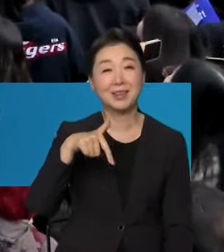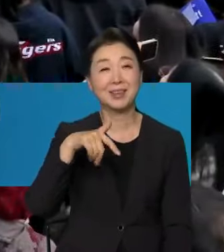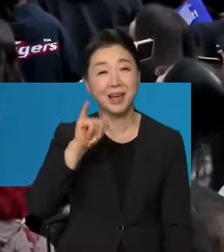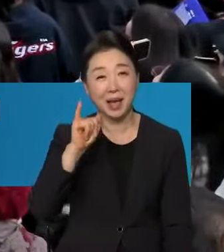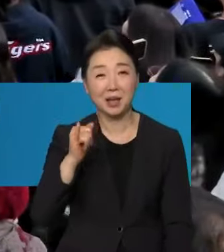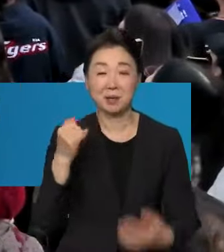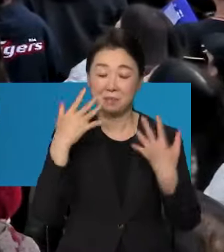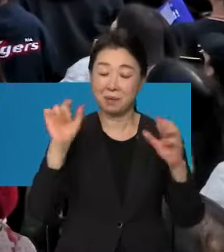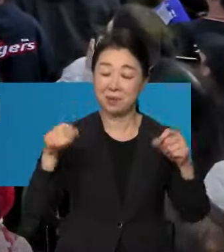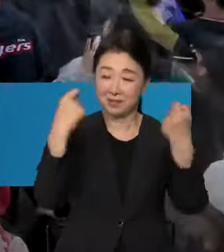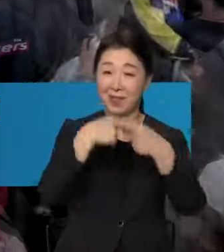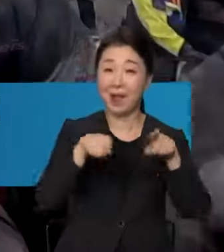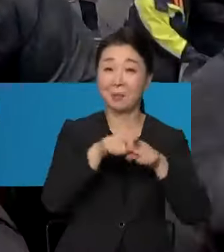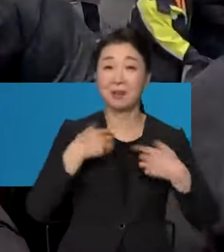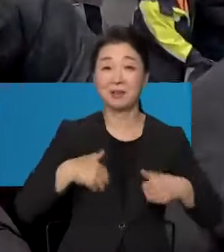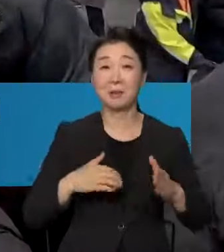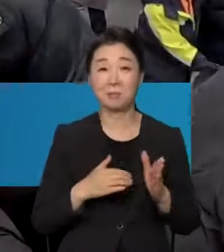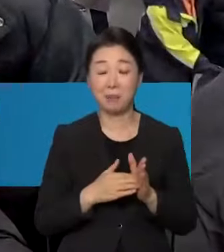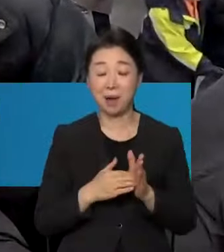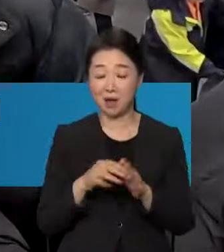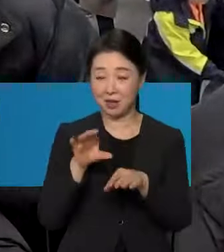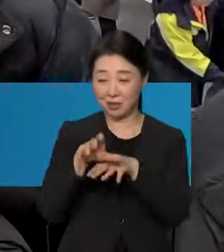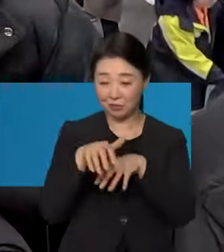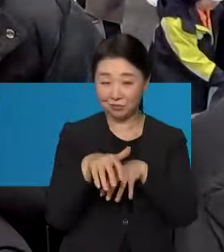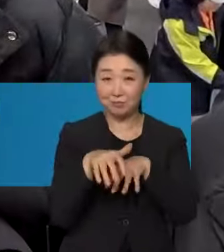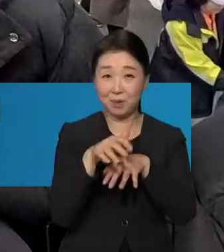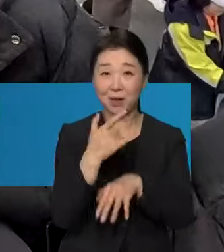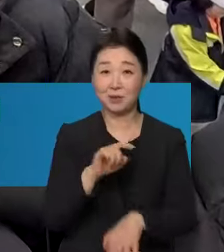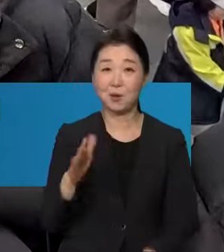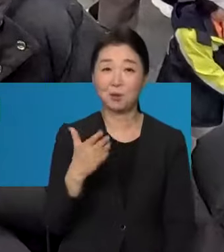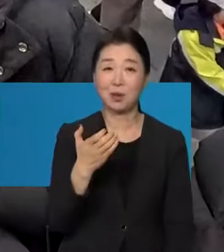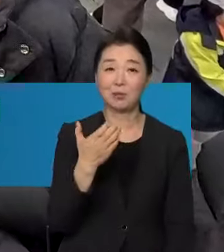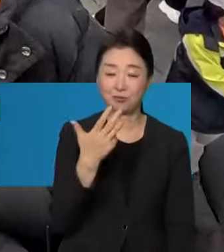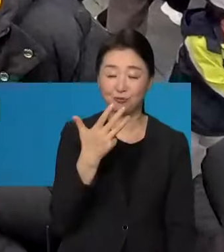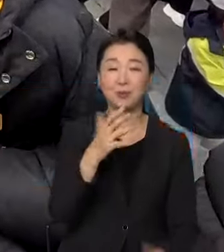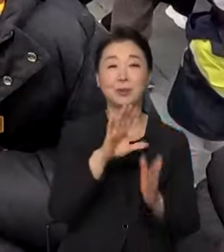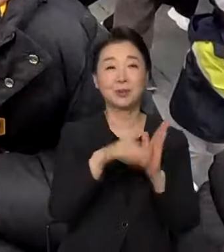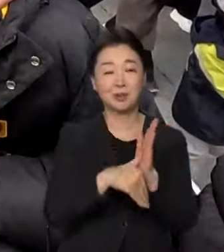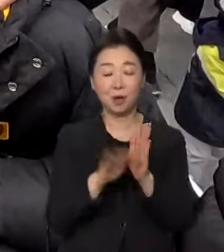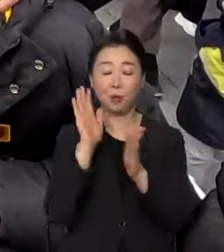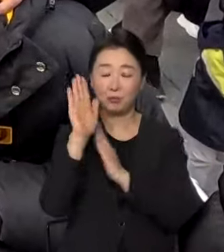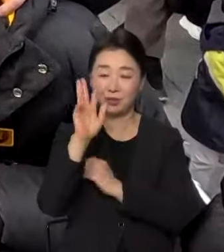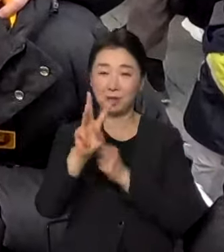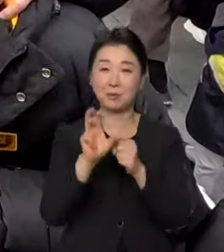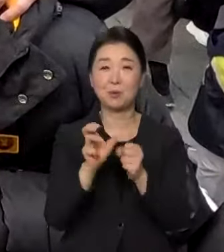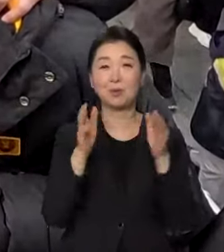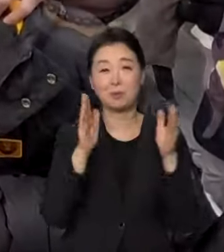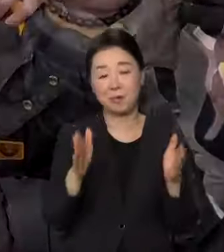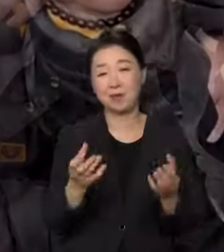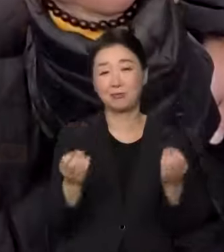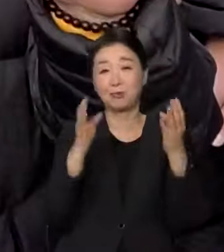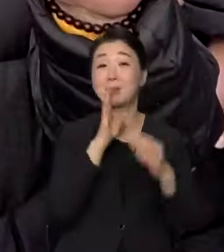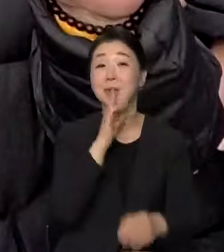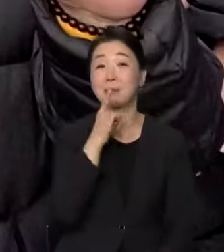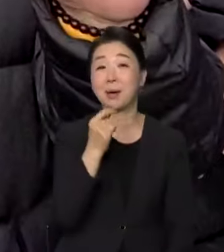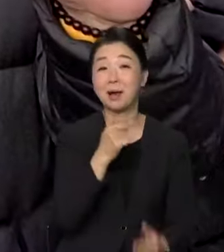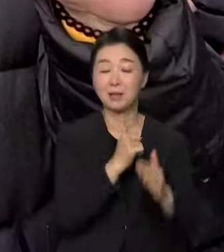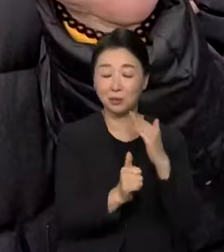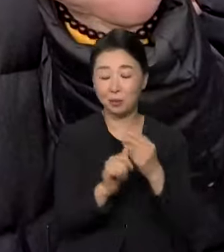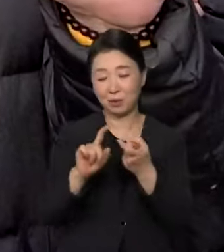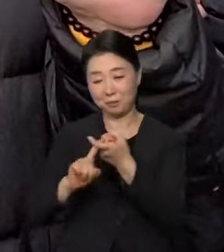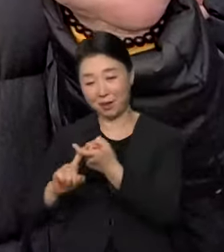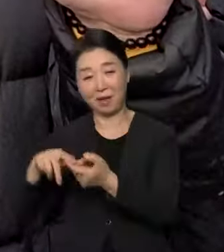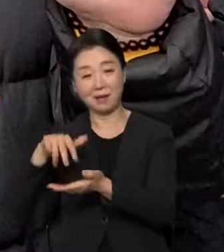즐겼는데요. 이번 카퍼레이드 1989년 우승 이후 35년 만의 축제였습니다. 선수들도